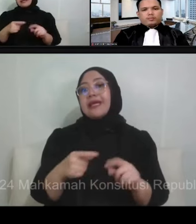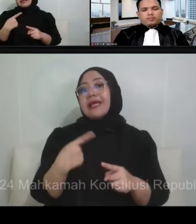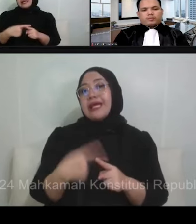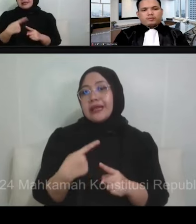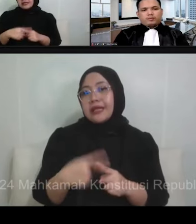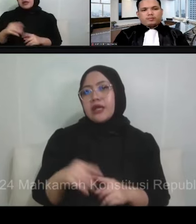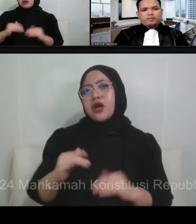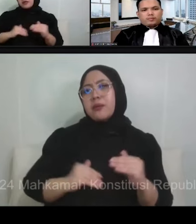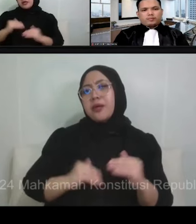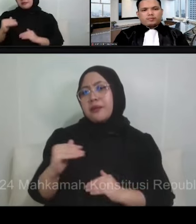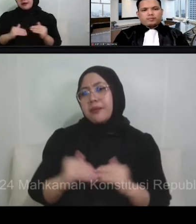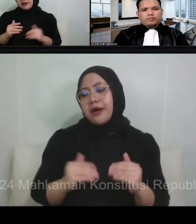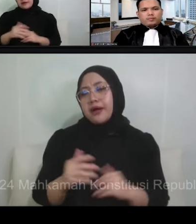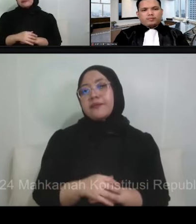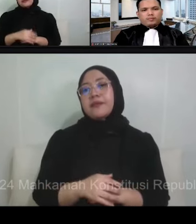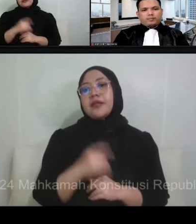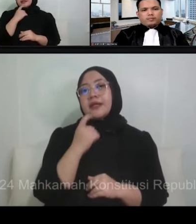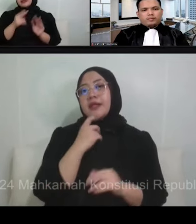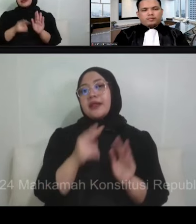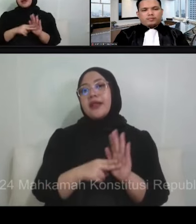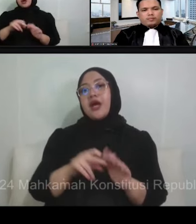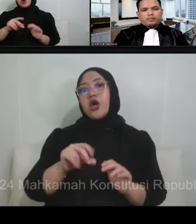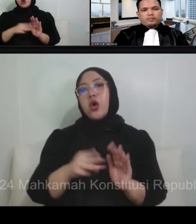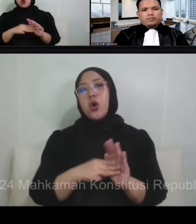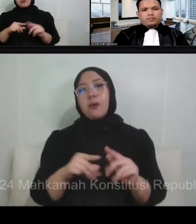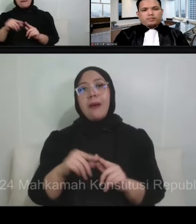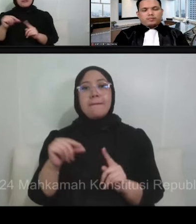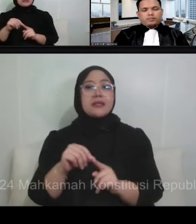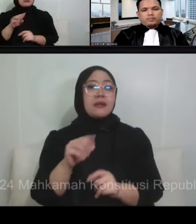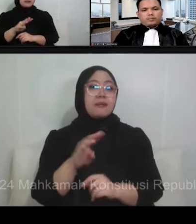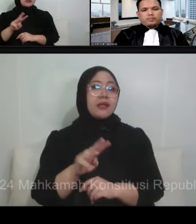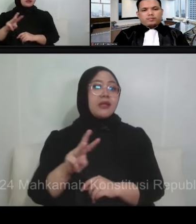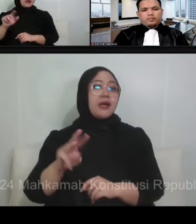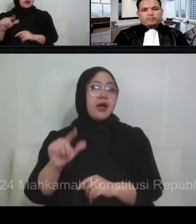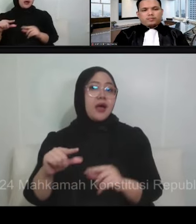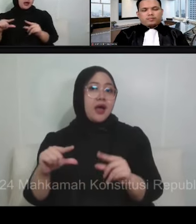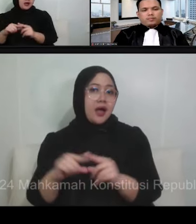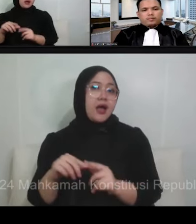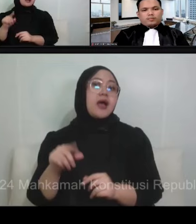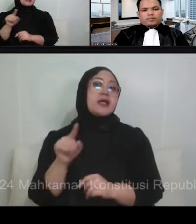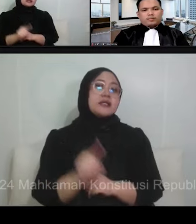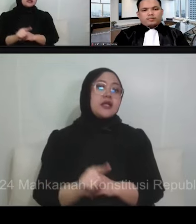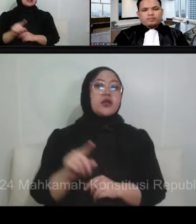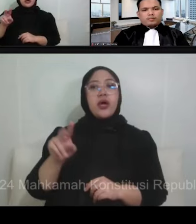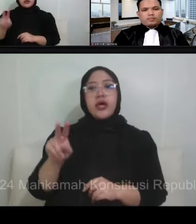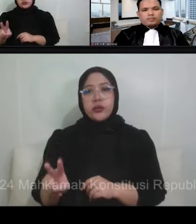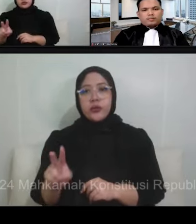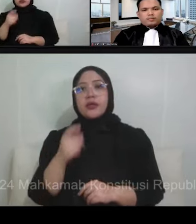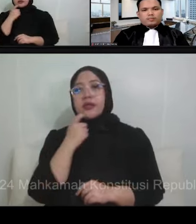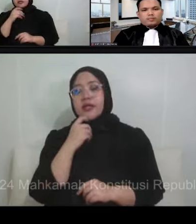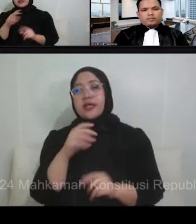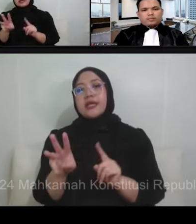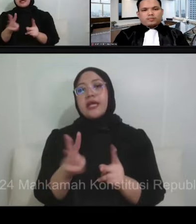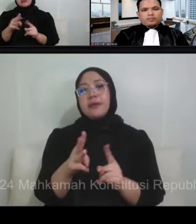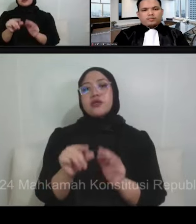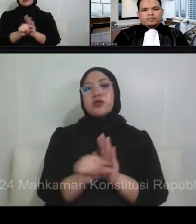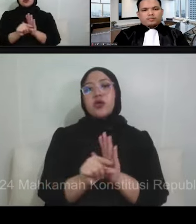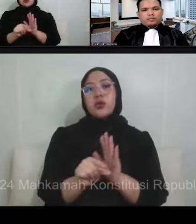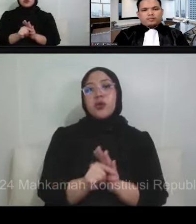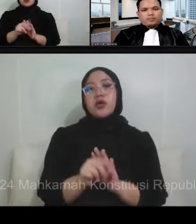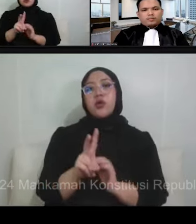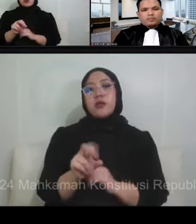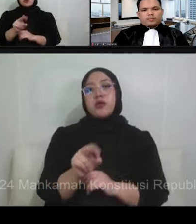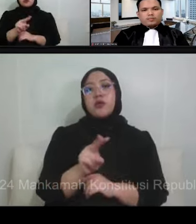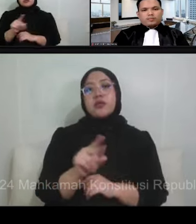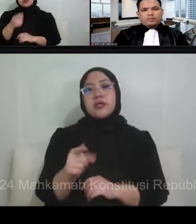mengendalikkan inkosionalitas norma pasal 43a ayat 1 dan ayat 4 dalam pasal 2 Angka 13 undang-undang 72000 21 bertentangan